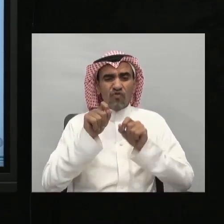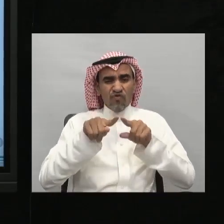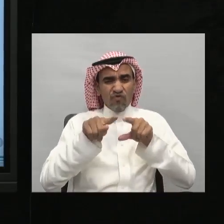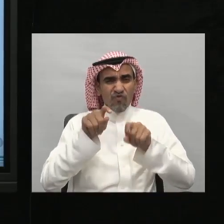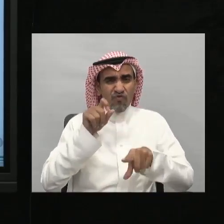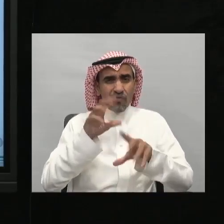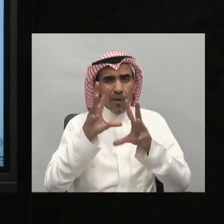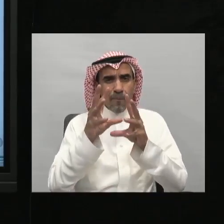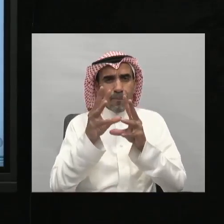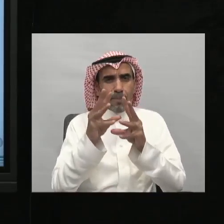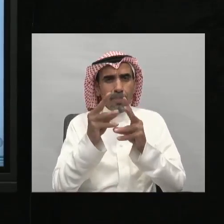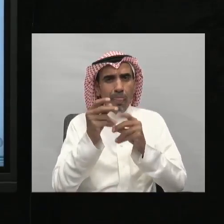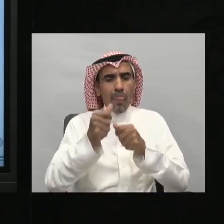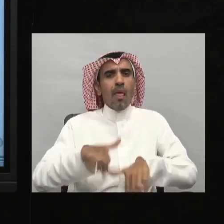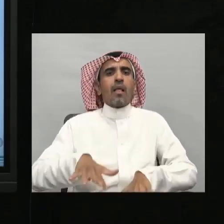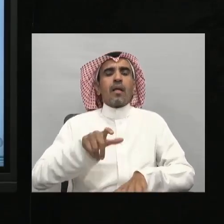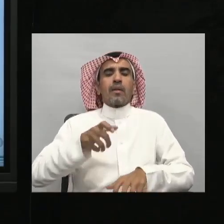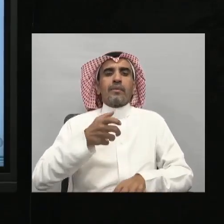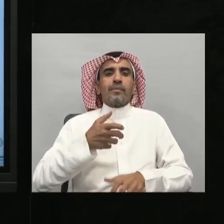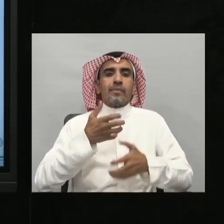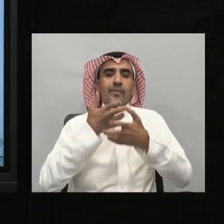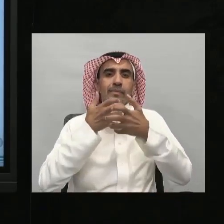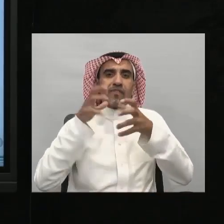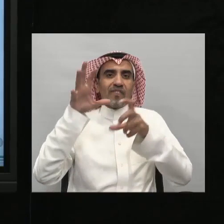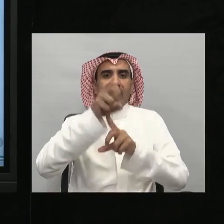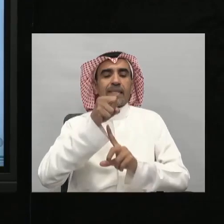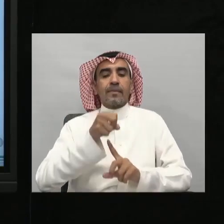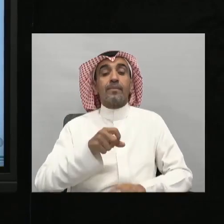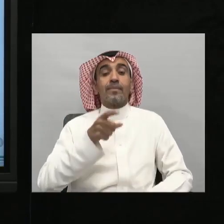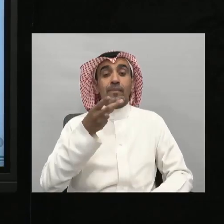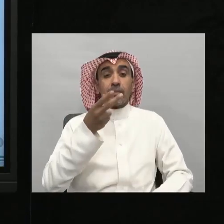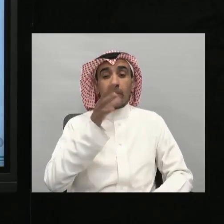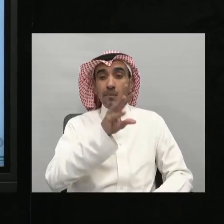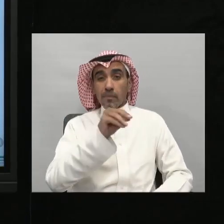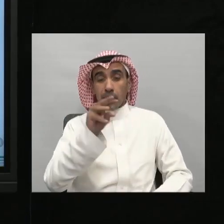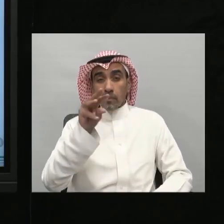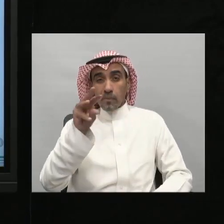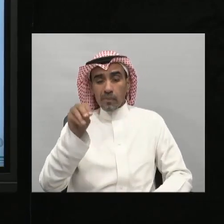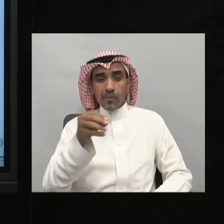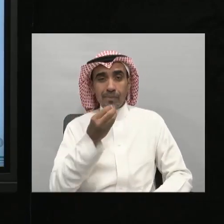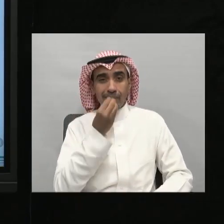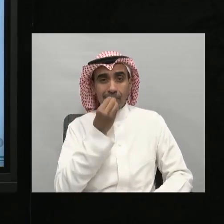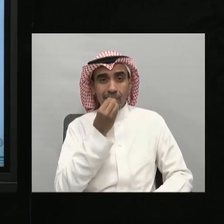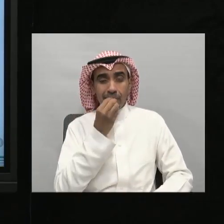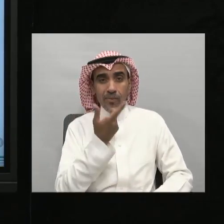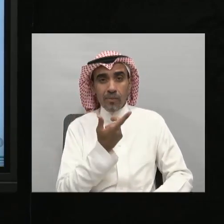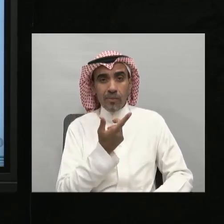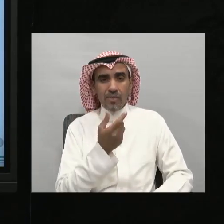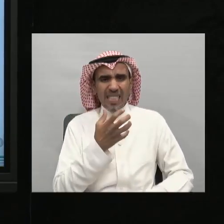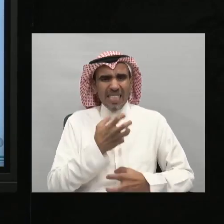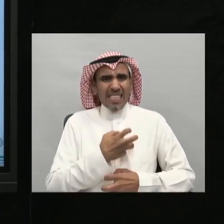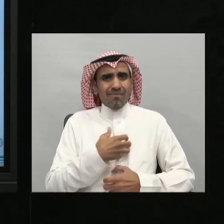في عملية هضم الفريسة، وأيضا هنالك قد يكون جزء من هذا الطعام أو جزء من هذا الفريسة غير